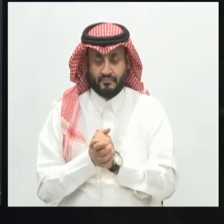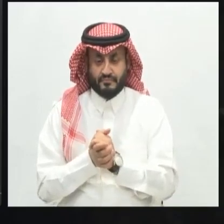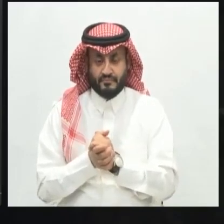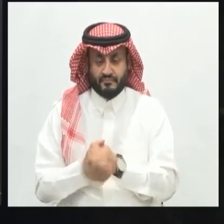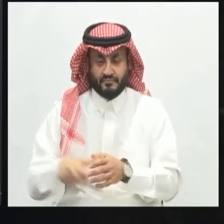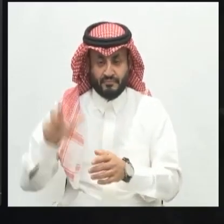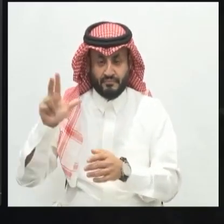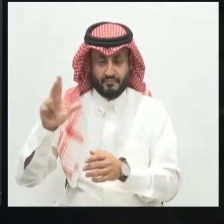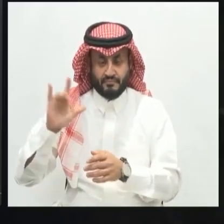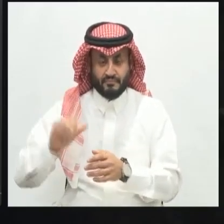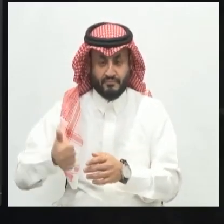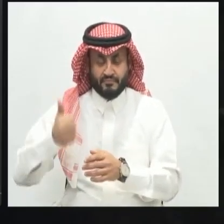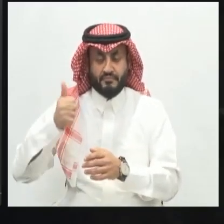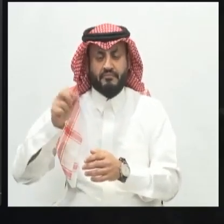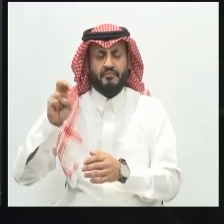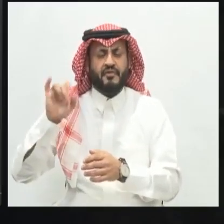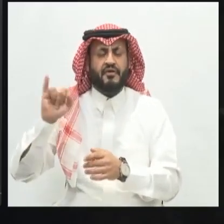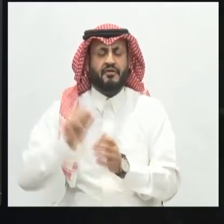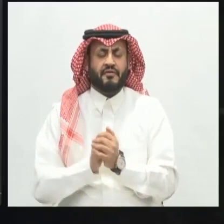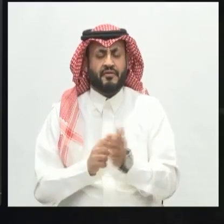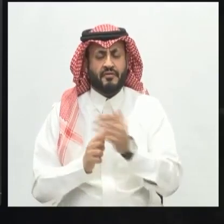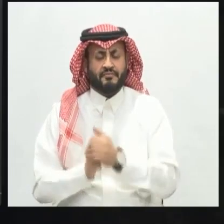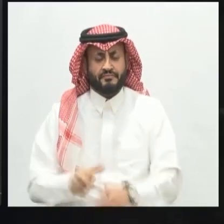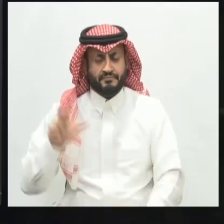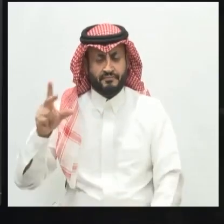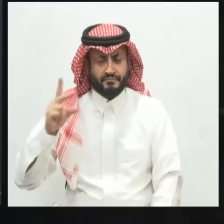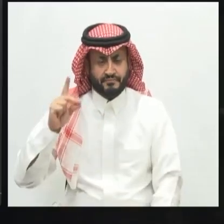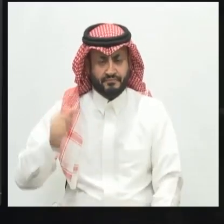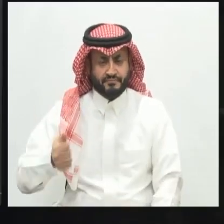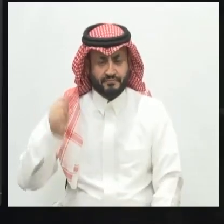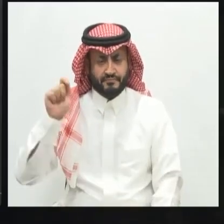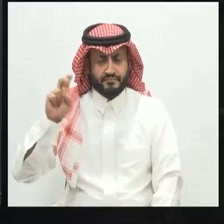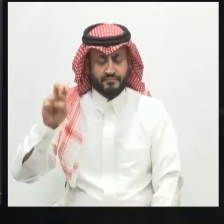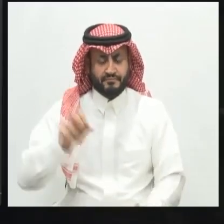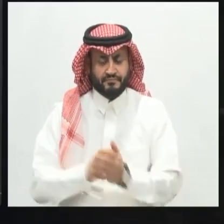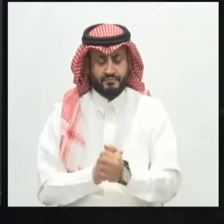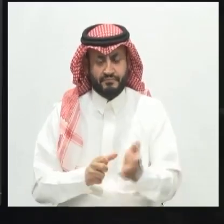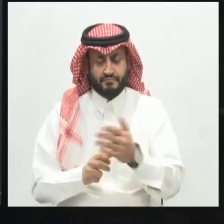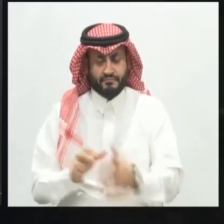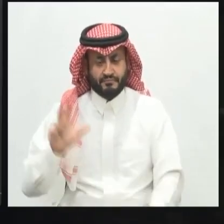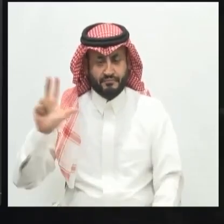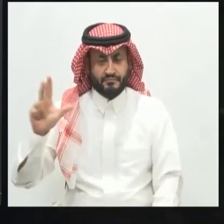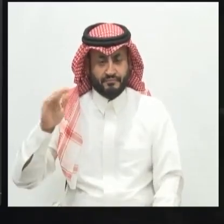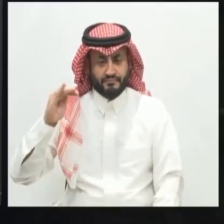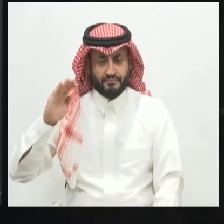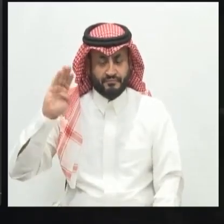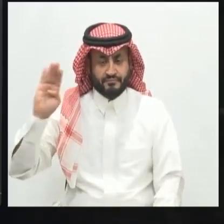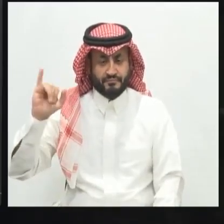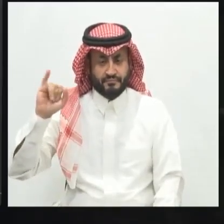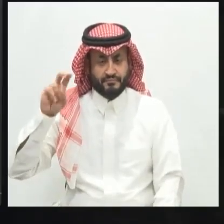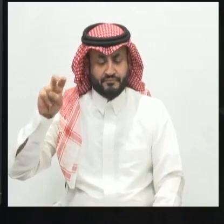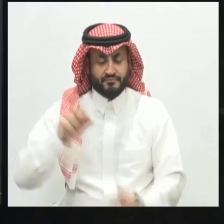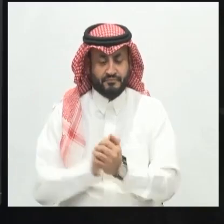ايضا اللطافه ايضا النباهه و الحكمه والكياسه